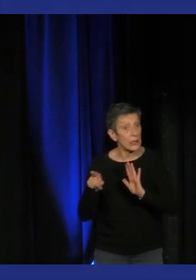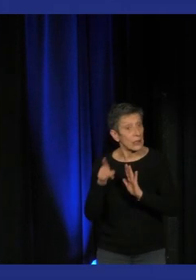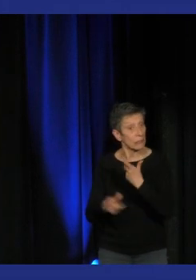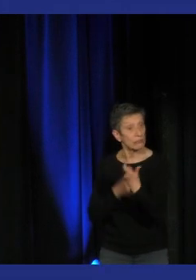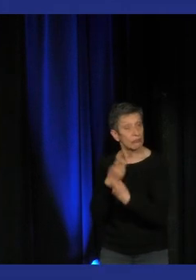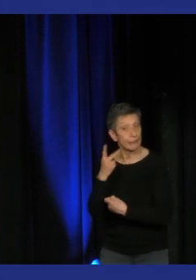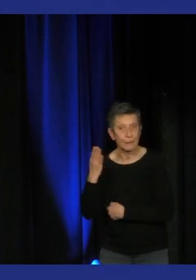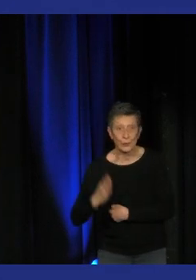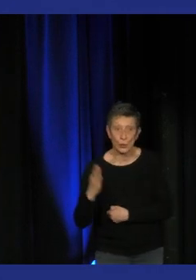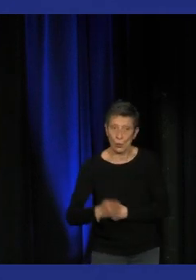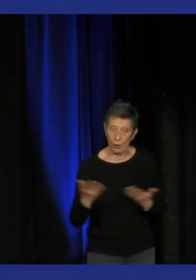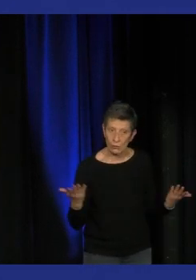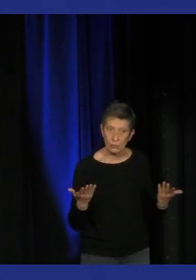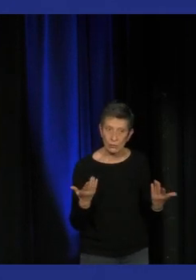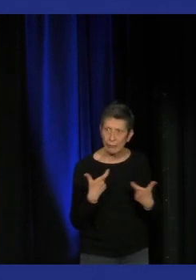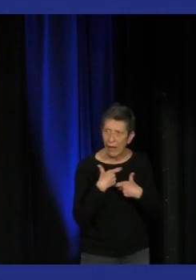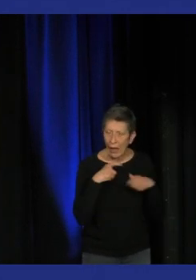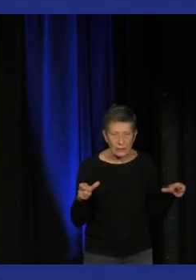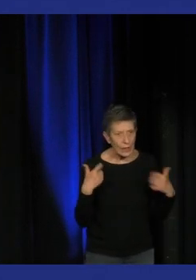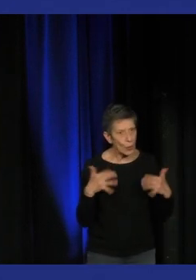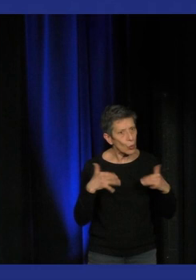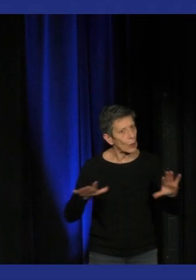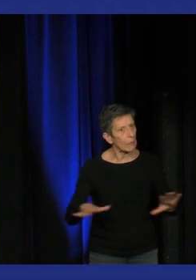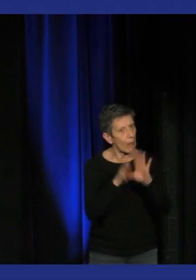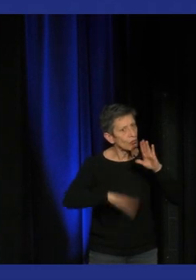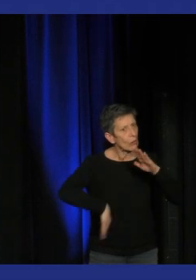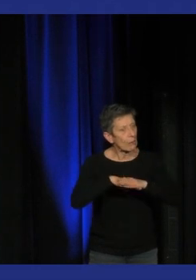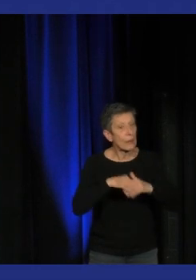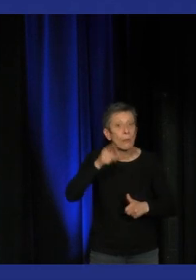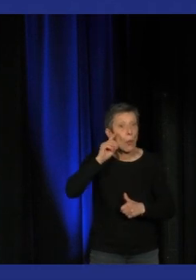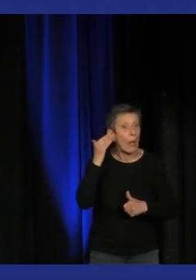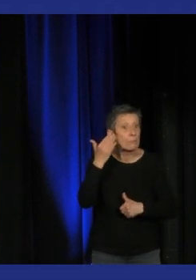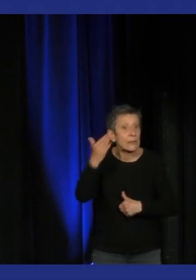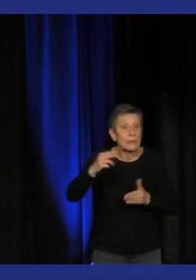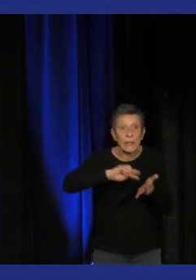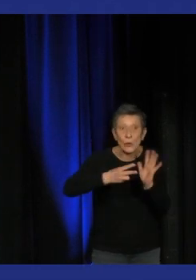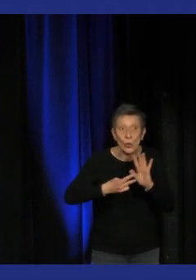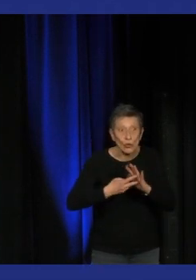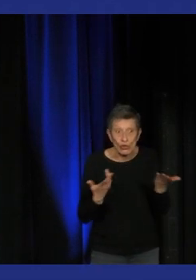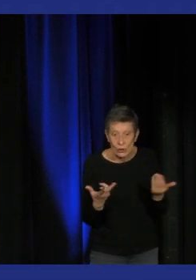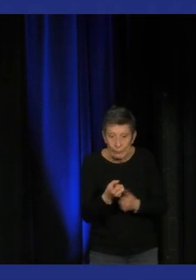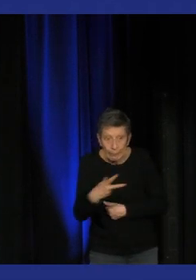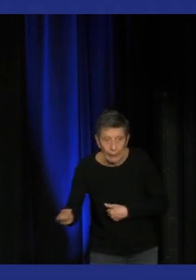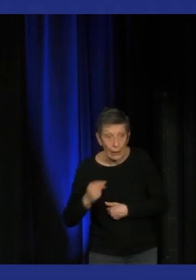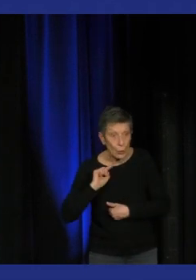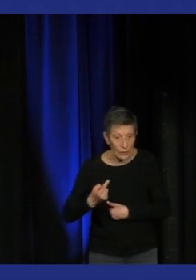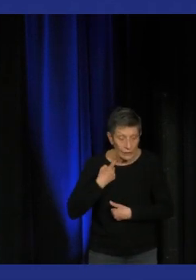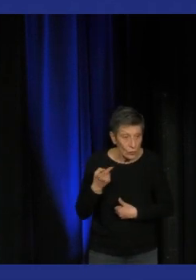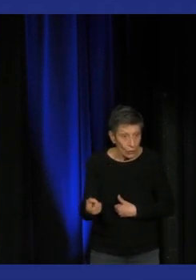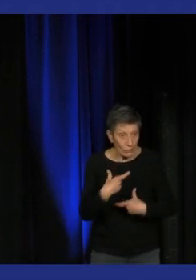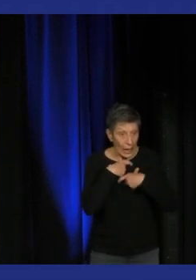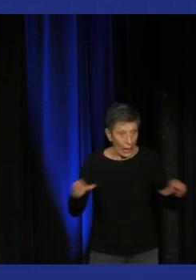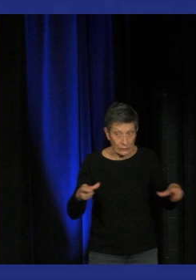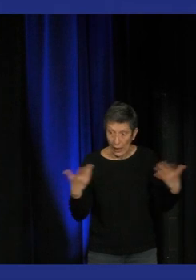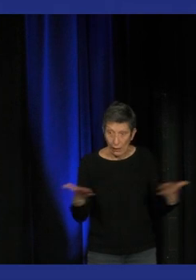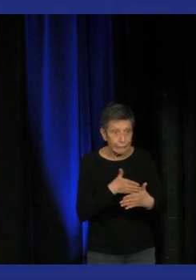besoins. Cette image de l'accès est très réductrice dans la mesure où le jour où la technologie est défaillante, l'accès devient impossible. L'accès n'est